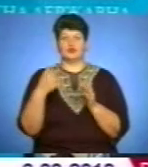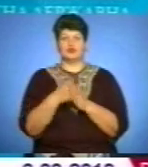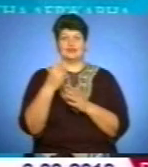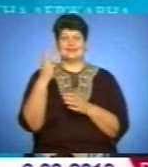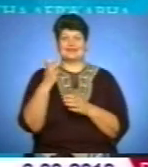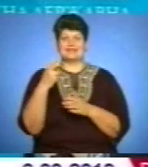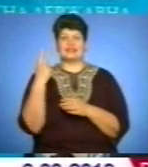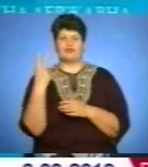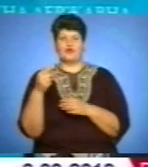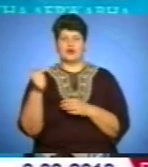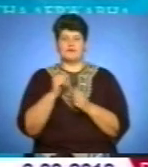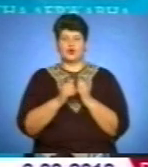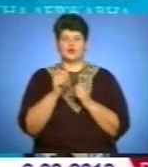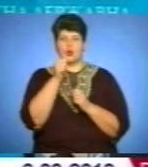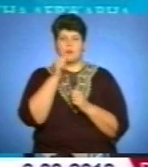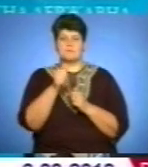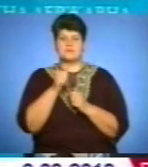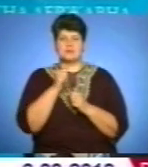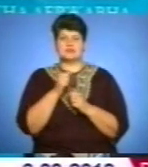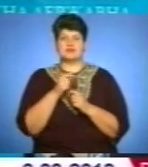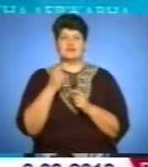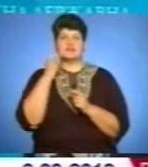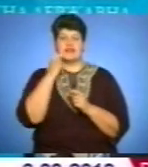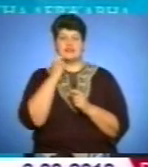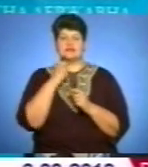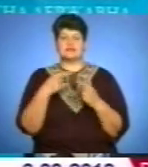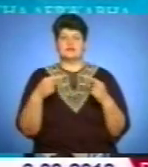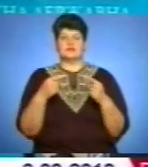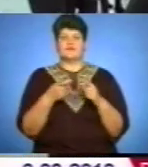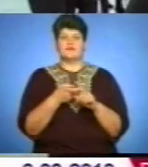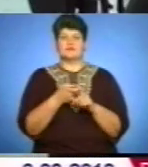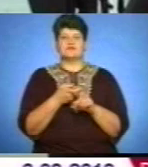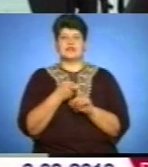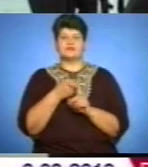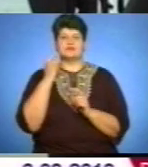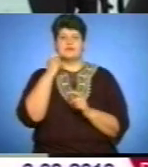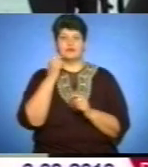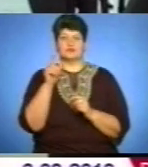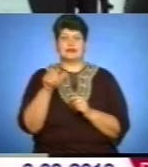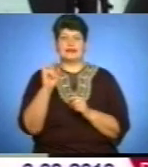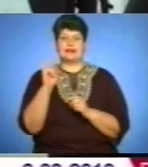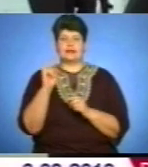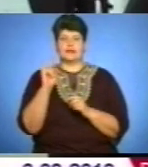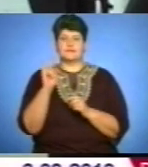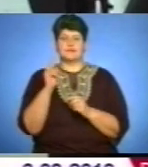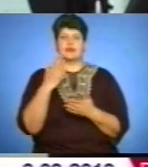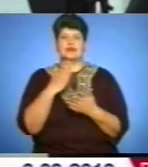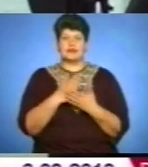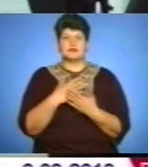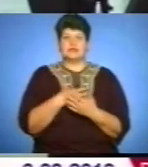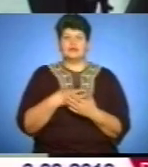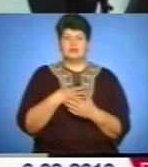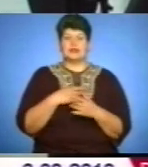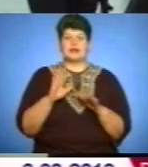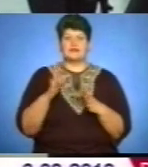гривень щомісяця, залежно від віку кожної дитини. Досі зберігається таке тривожне явище,